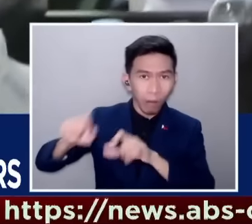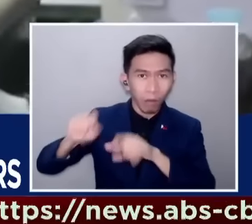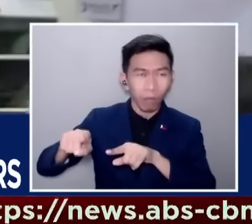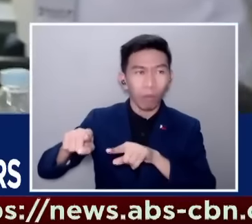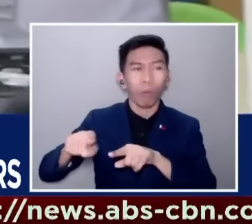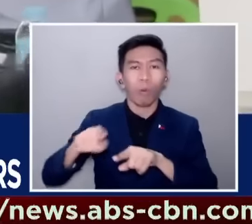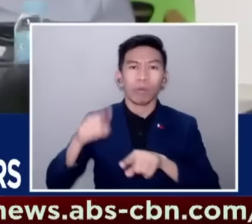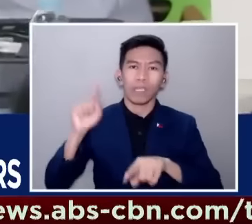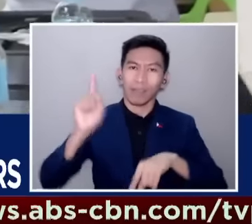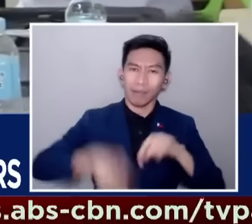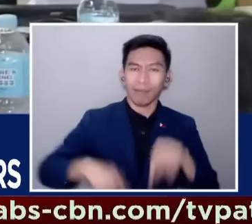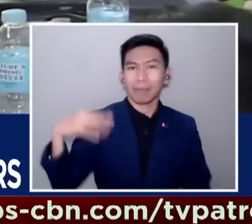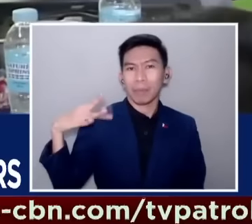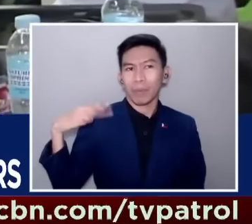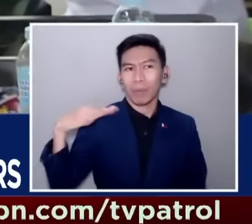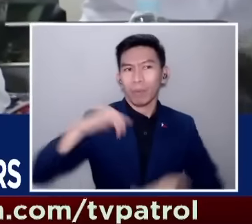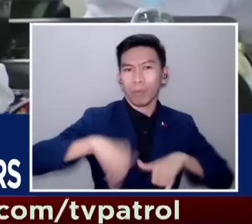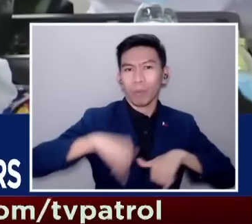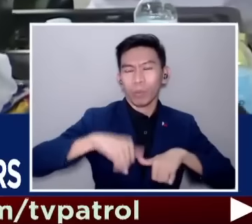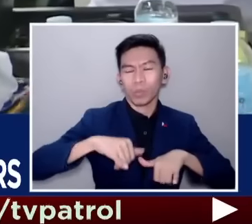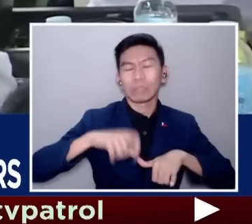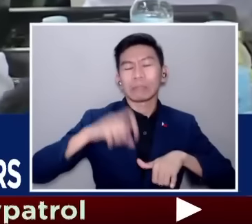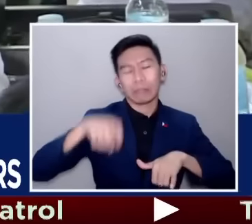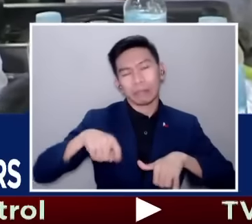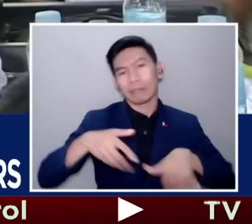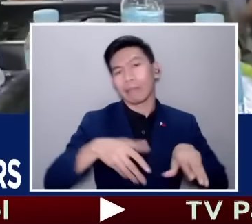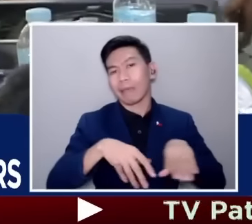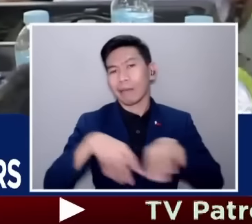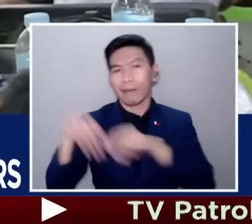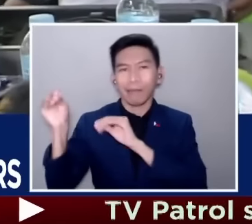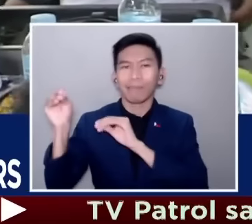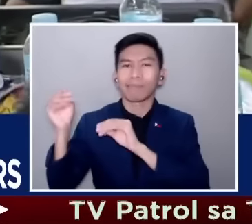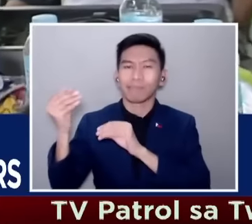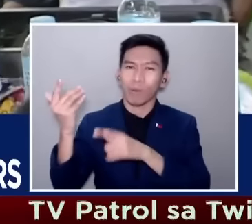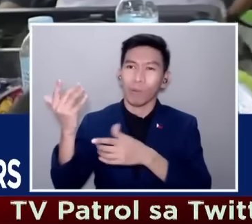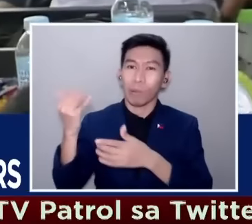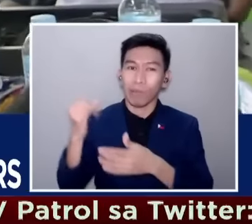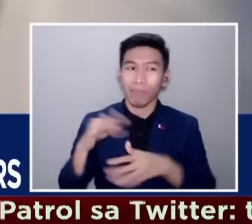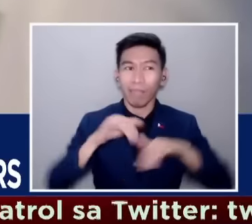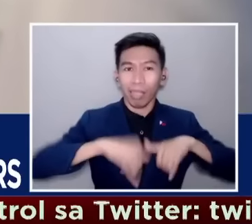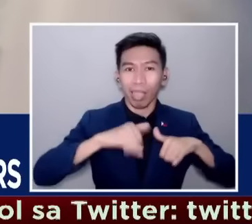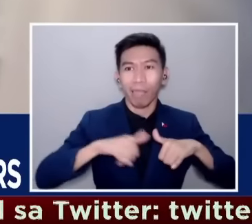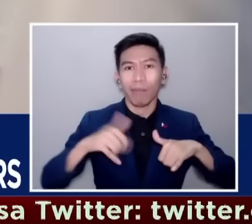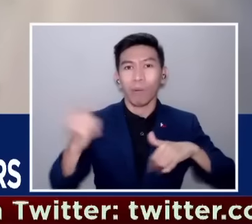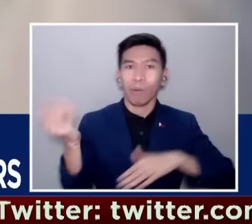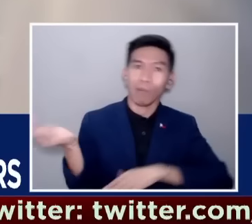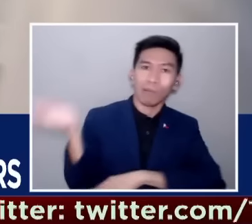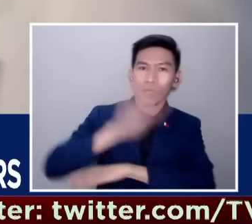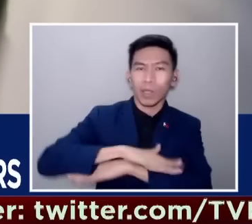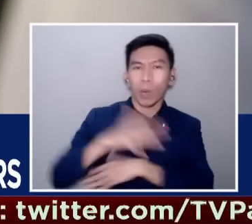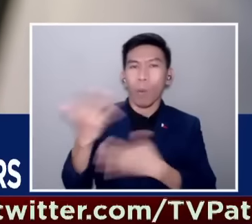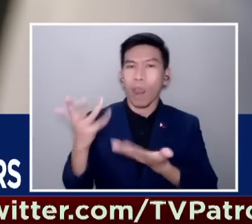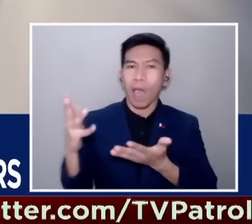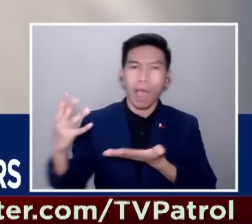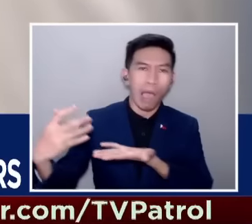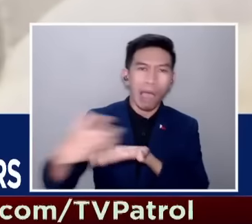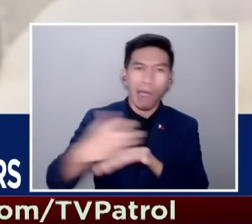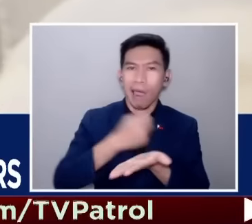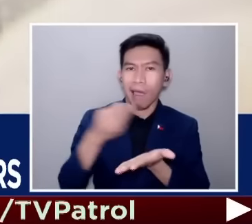kanilang hanap buhay ng buong buo at, you know, walang kikitain sa isang araw. Mahirap yun para sa kanila. Kaya may